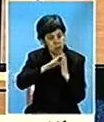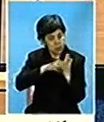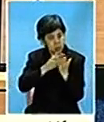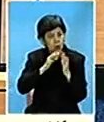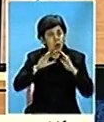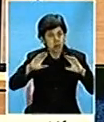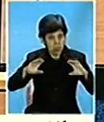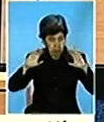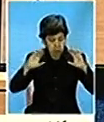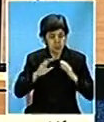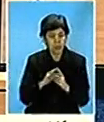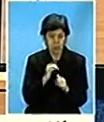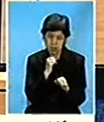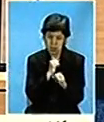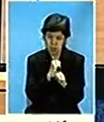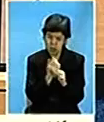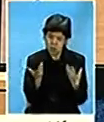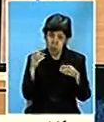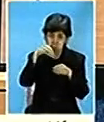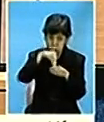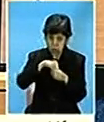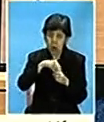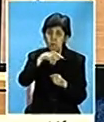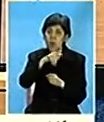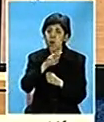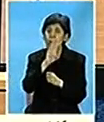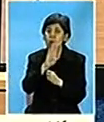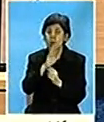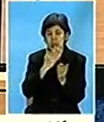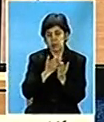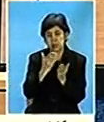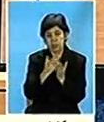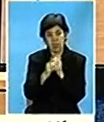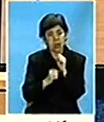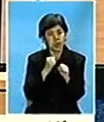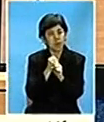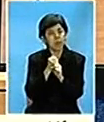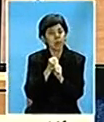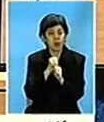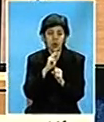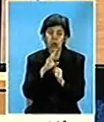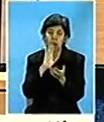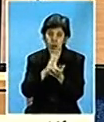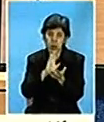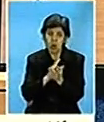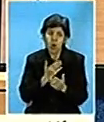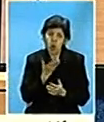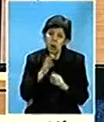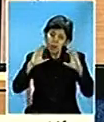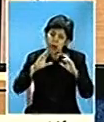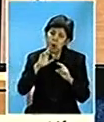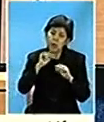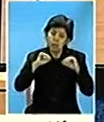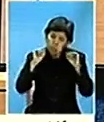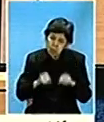าลต้องถูกรวมไว้ในร่างพระราชบัญญัติงบประมาณรายจ่ายประจำปีที่จะต้องขออนุมัติจากรัฐสภ